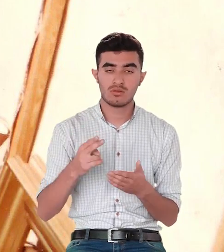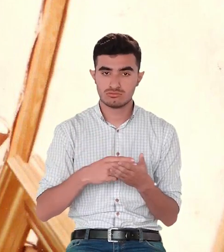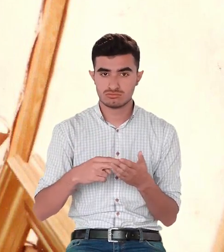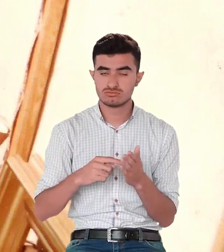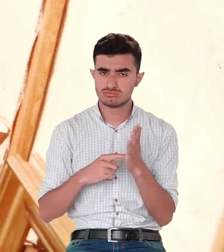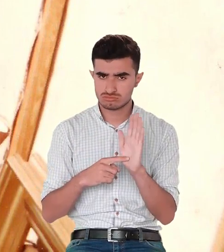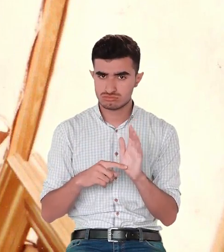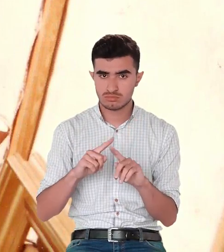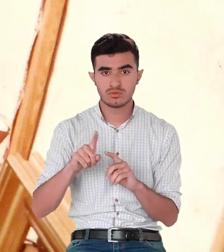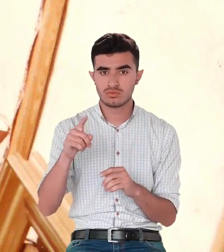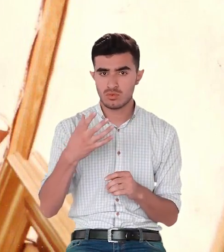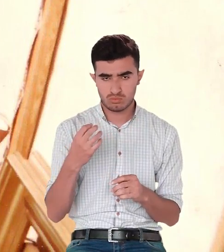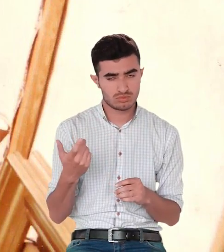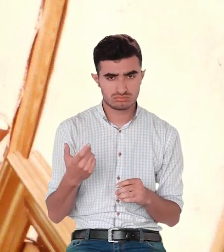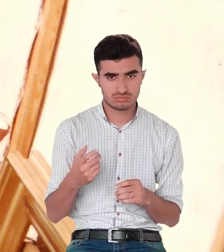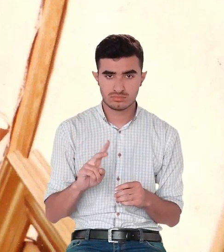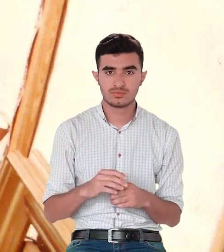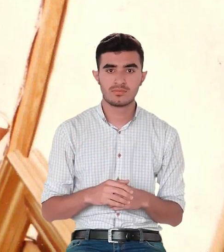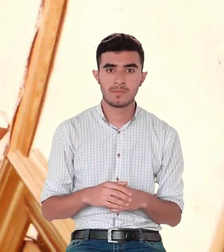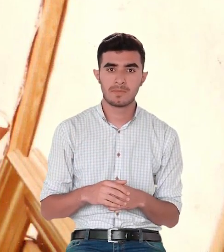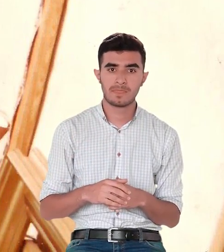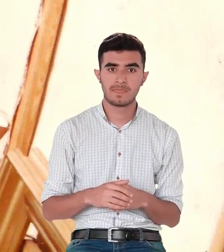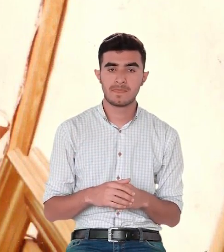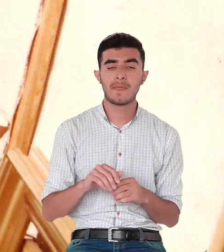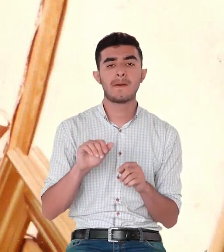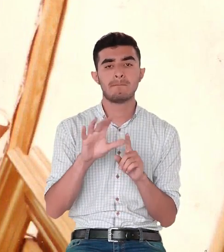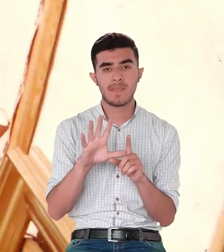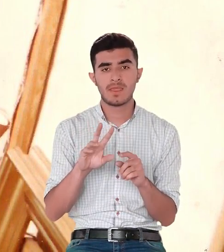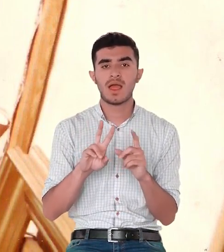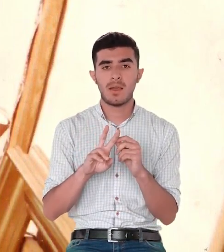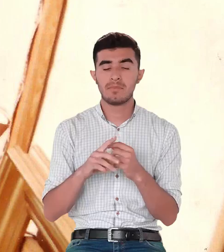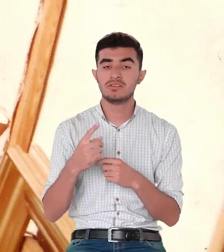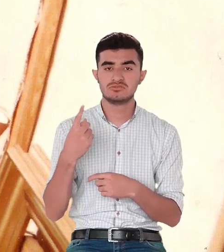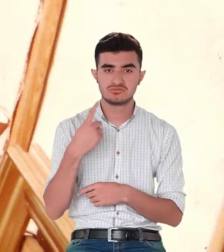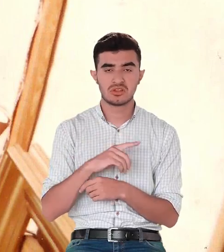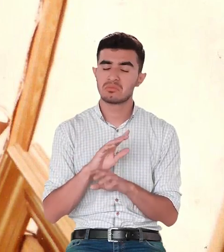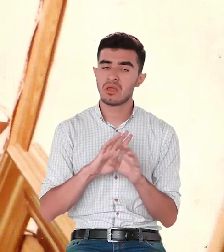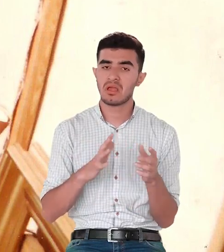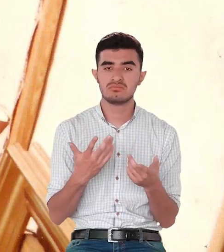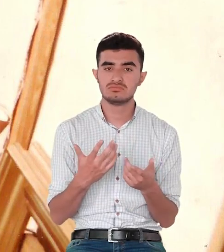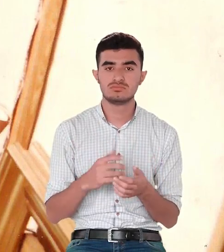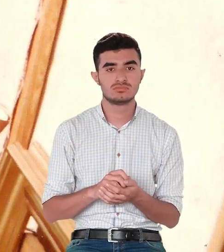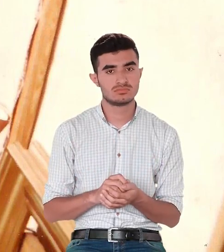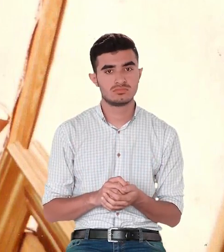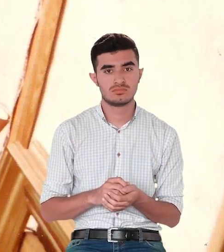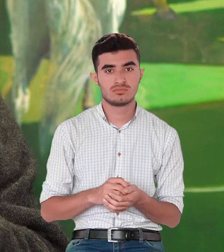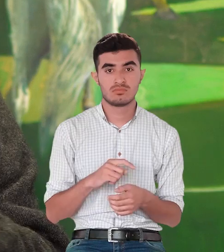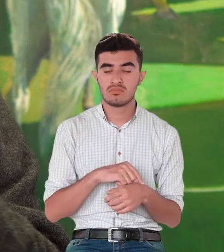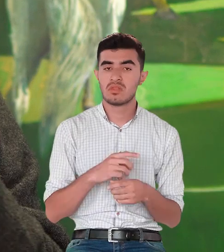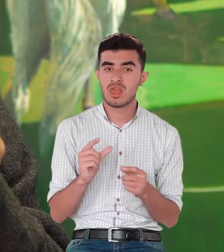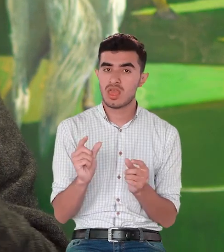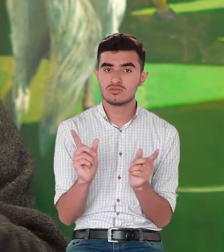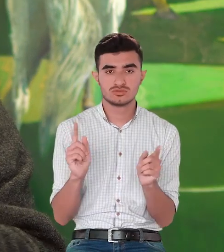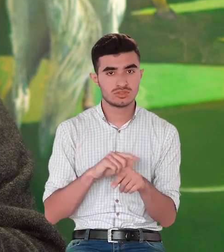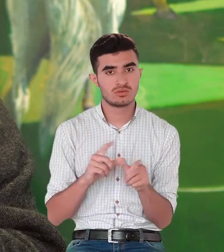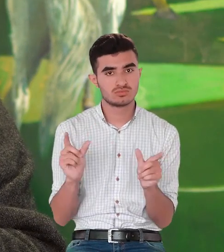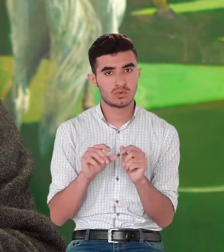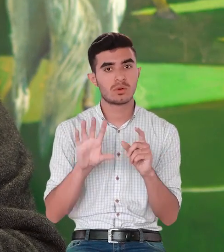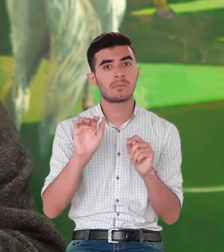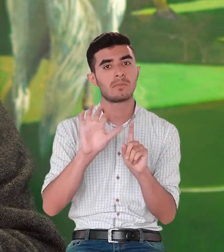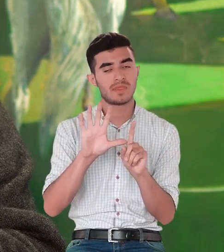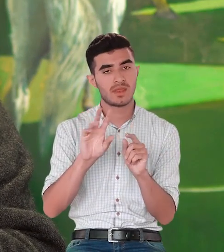یہ کوئی 15-20 دن تھے صرف، اس کے اندر وہ انہوں نے کہا کہ ہم نے 9 اسٹیمپ بنانے